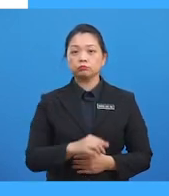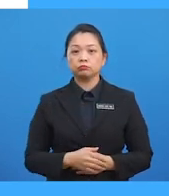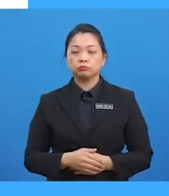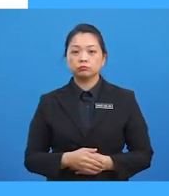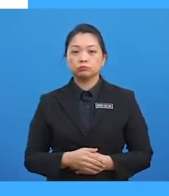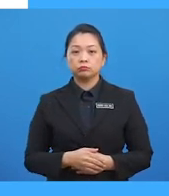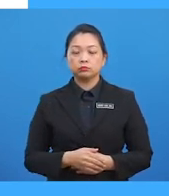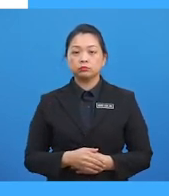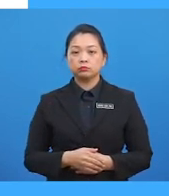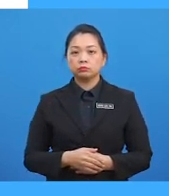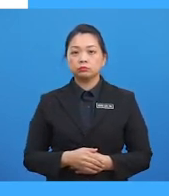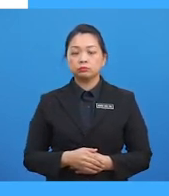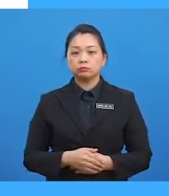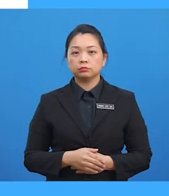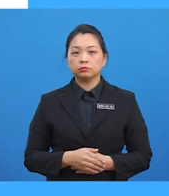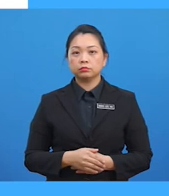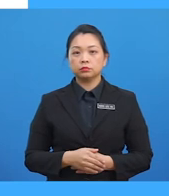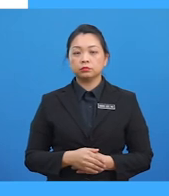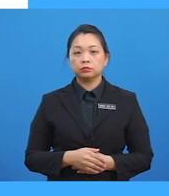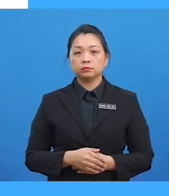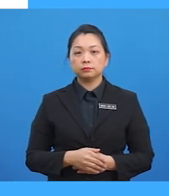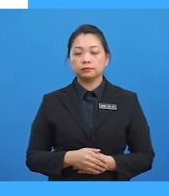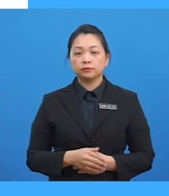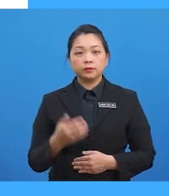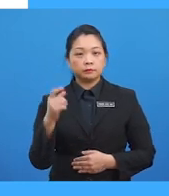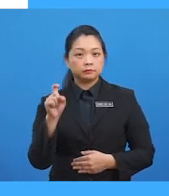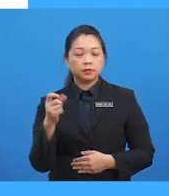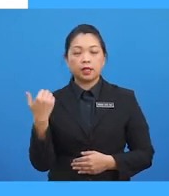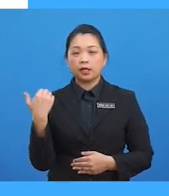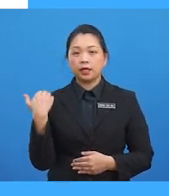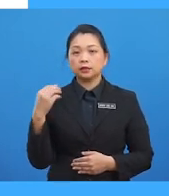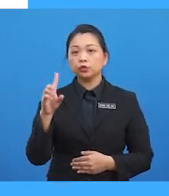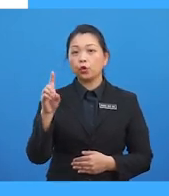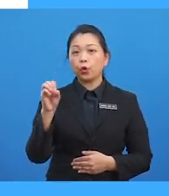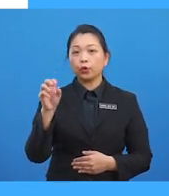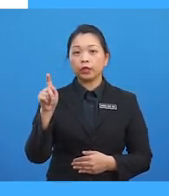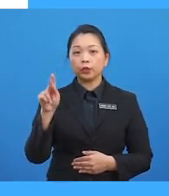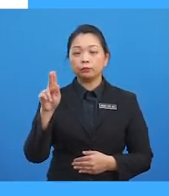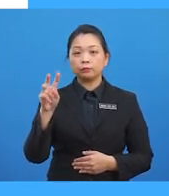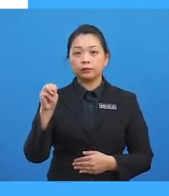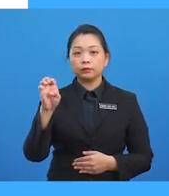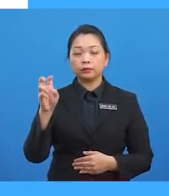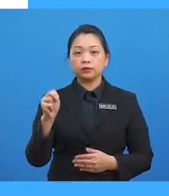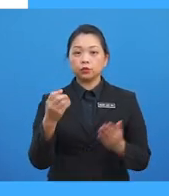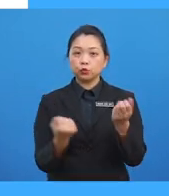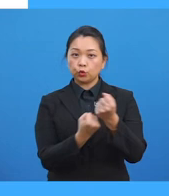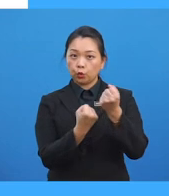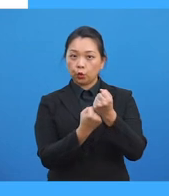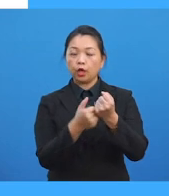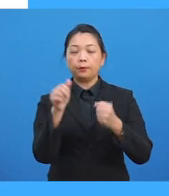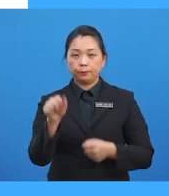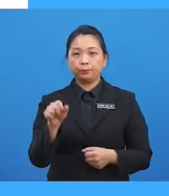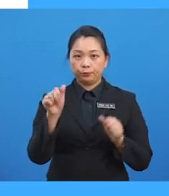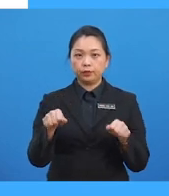boleh dimuat naik sebagai lampiran semasa proses pemfailan. Persediaan sebelum memulakan